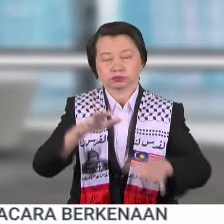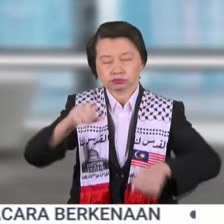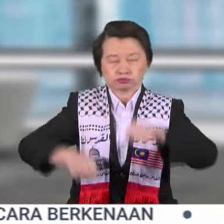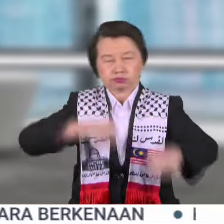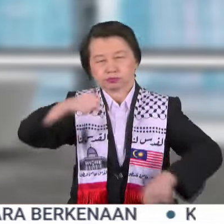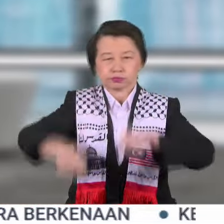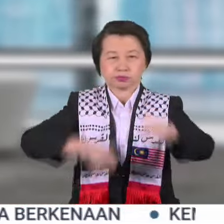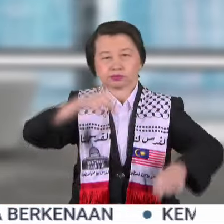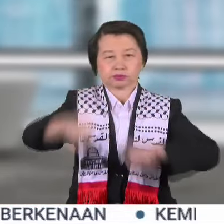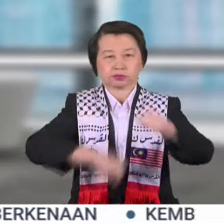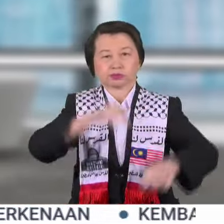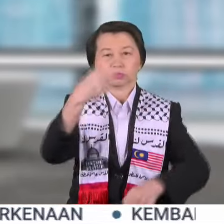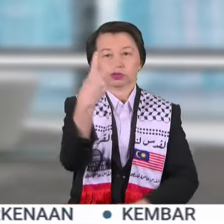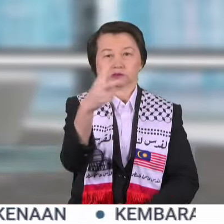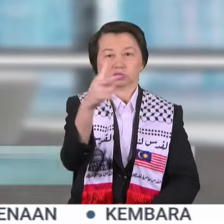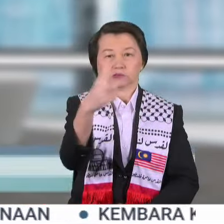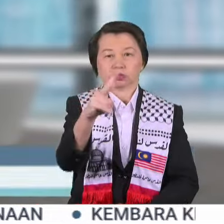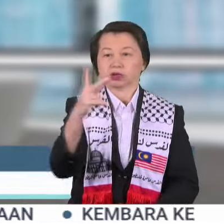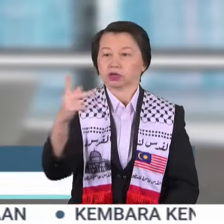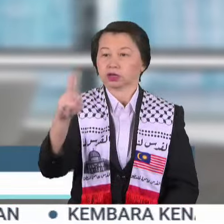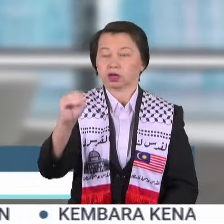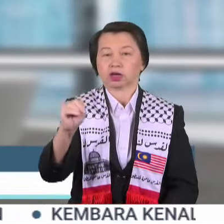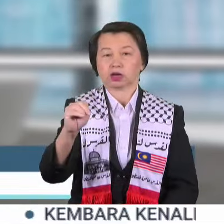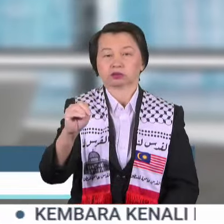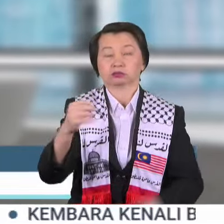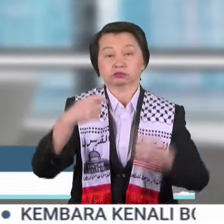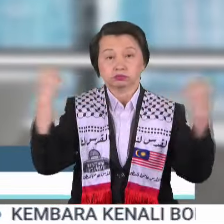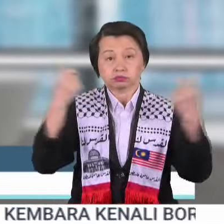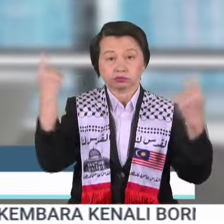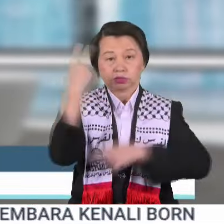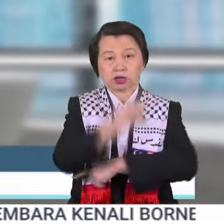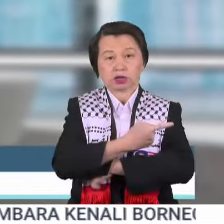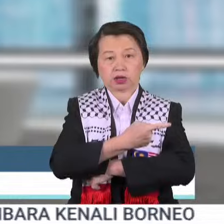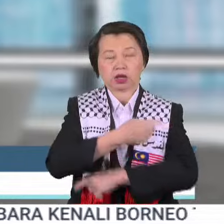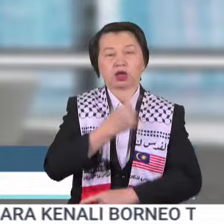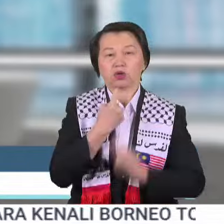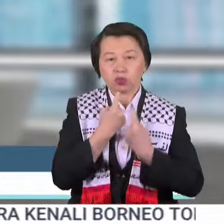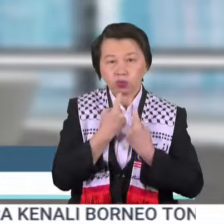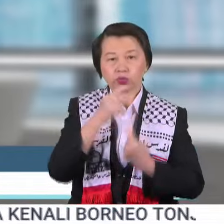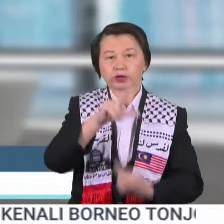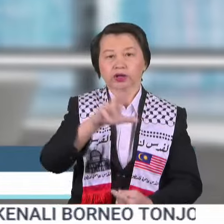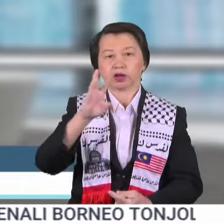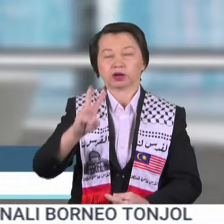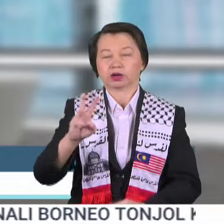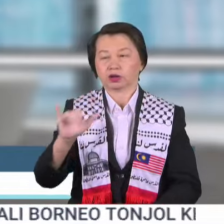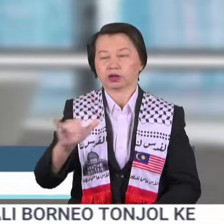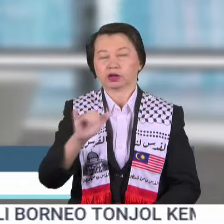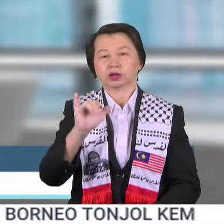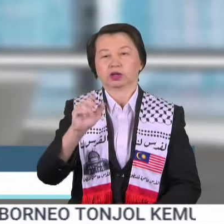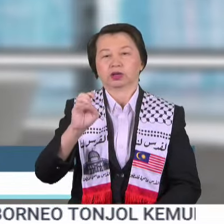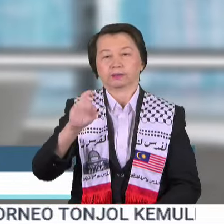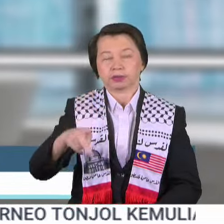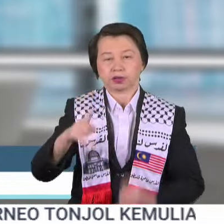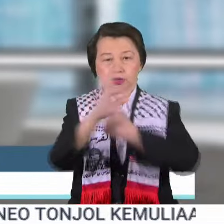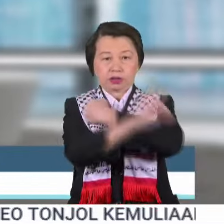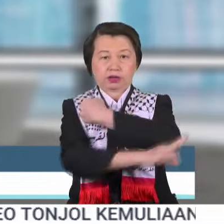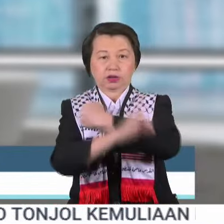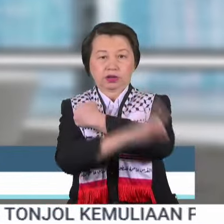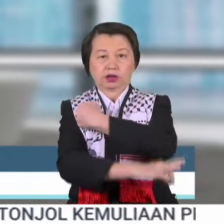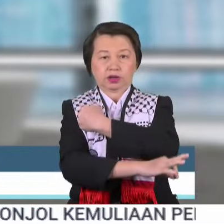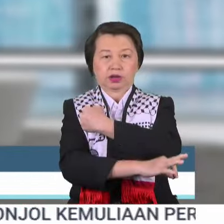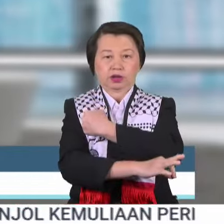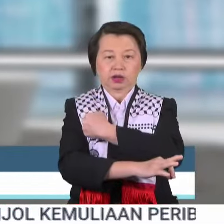kayuhan kira-kira 12 km ia bersempena sambutan hari keputeraan ke-76 yang di-pertuan besar Negeri Sembilan tuanku